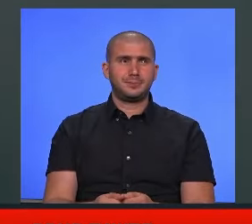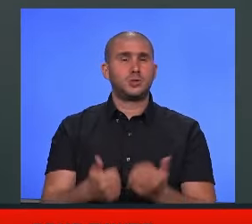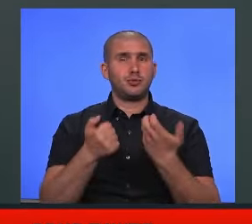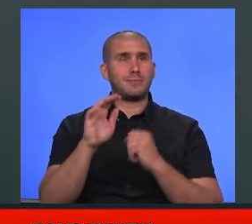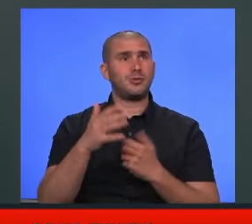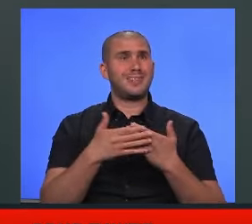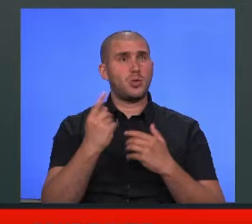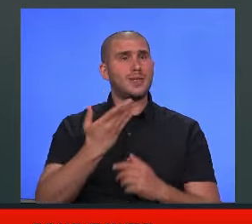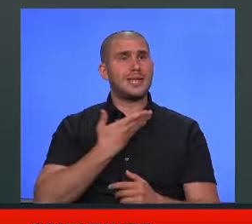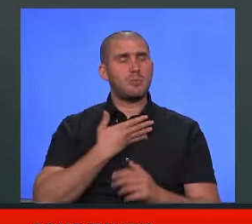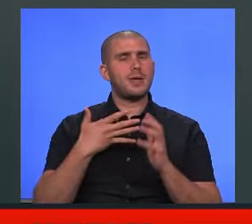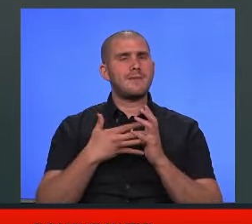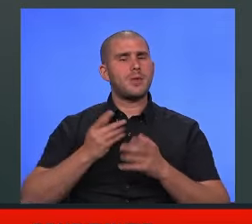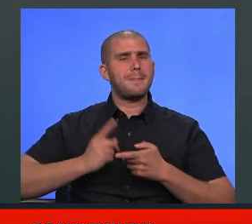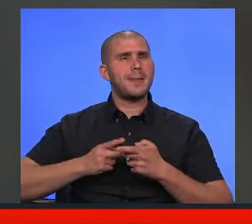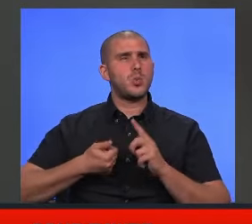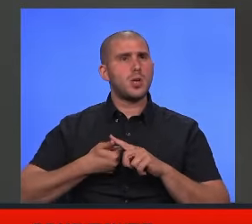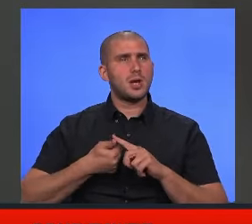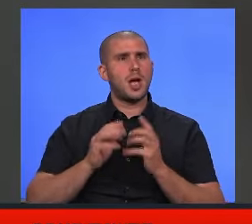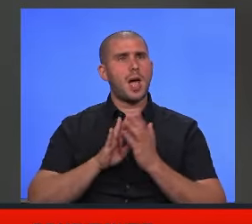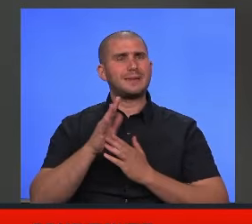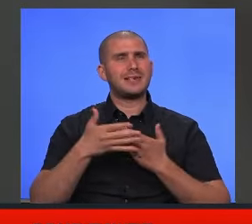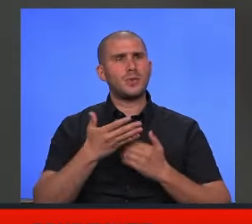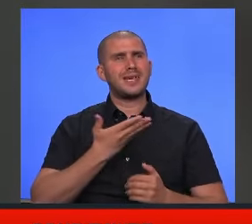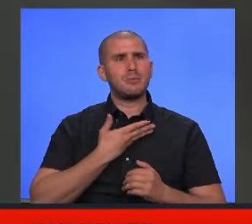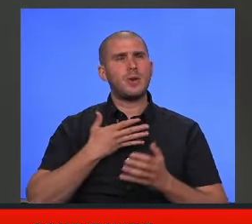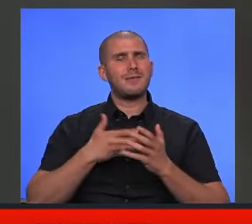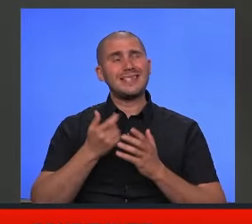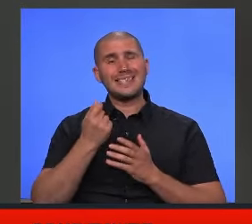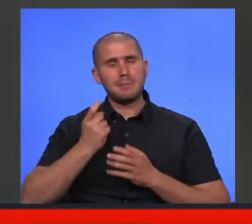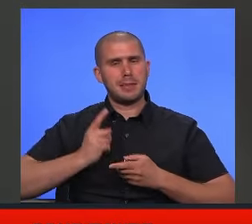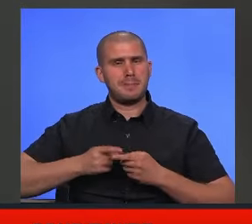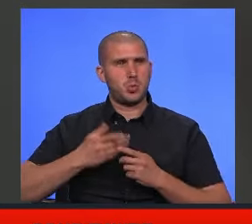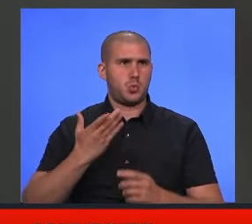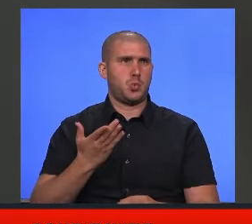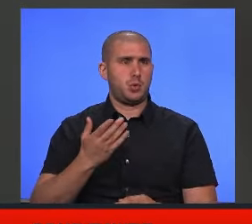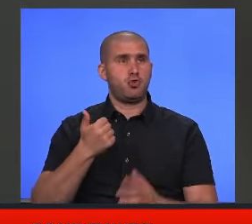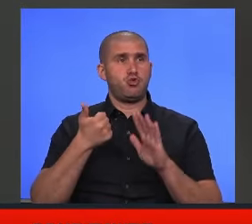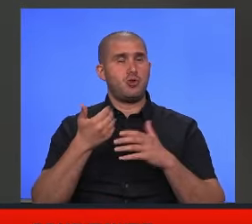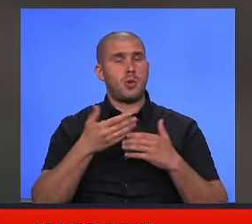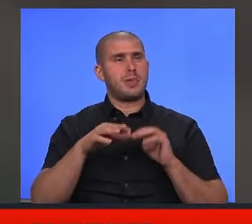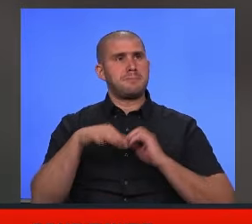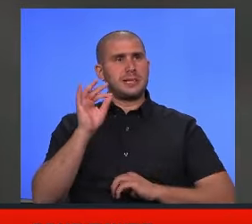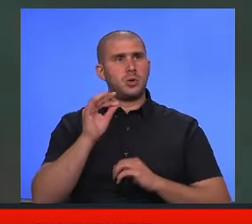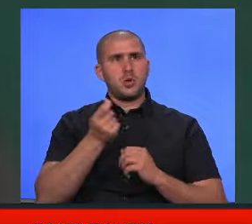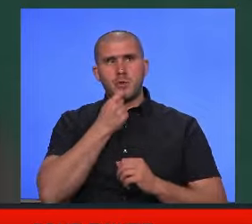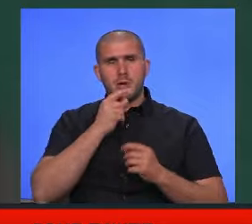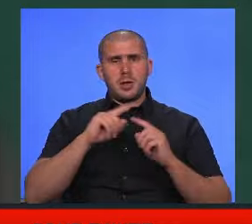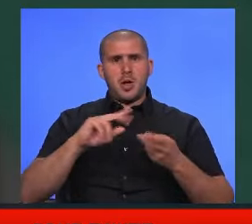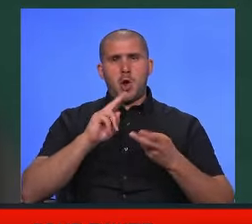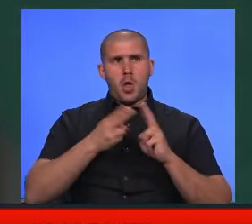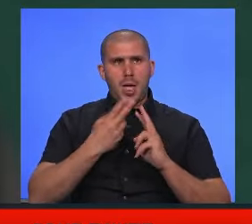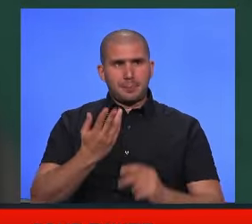65 תינוקות קיבלו אבחון מדויק, 14 תינוקות קיבלו אבחון כמעט מדויק. ל6 תינוקות נמצאו תרופות ברחבי